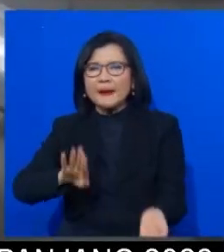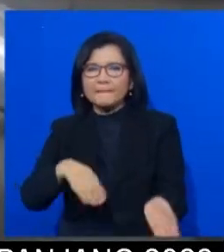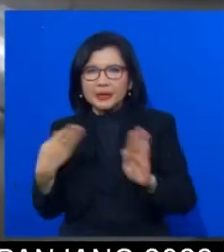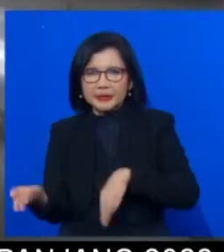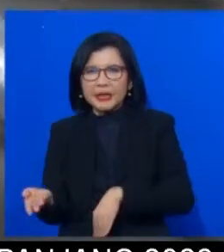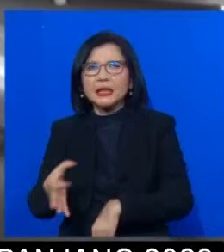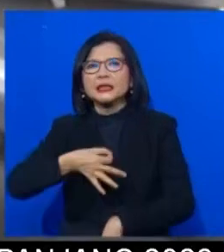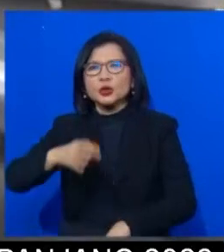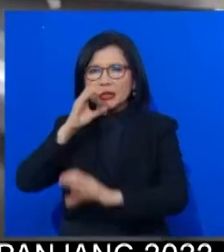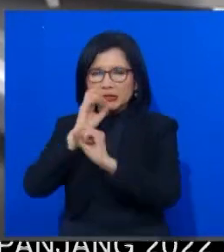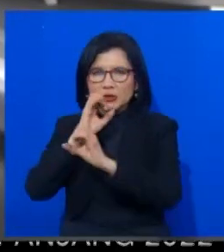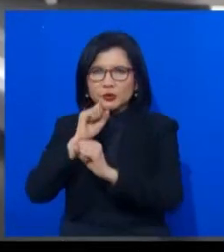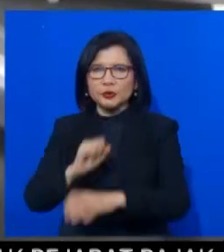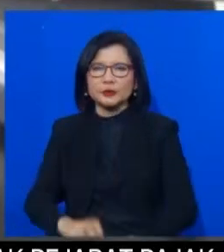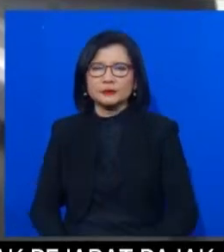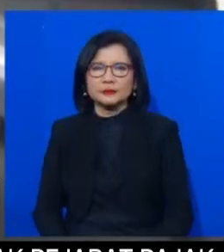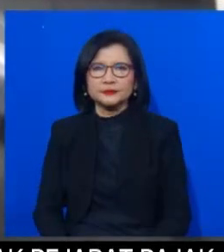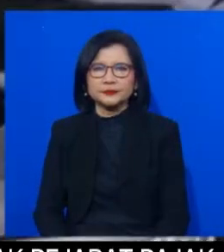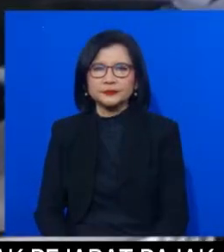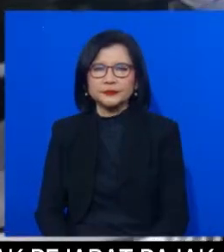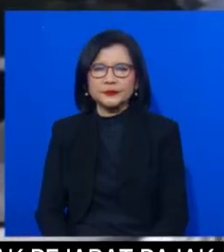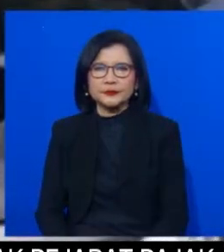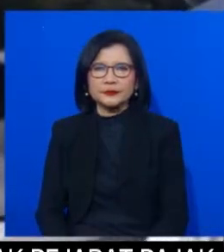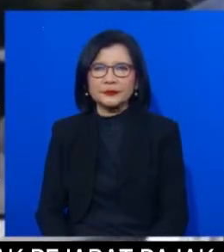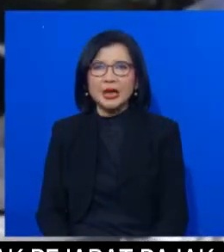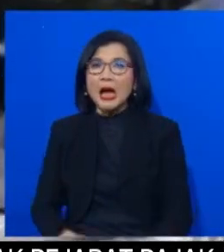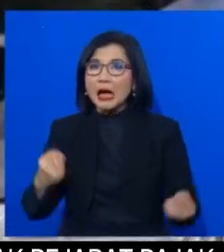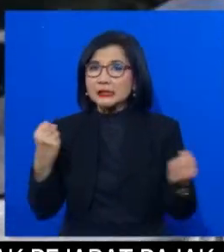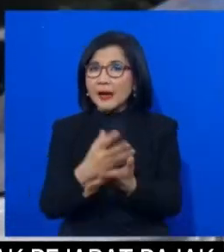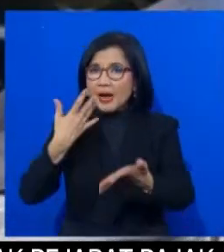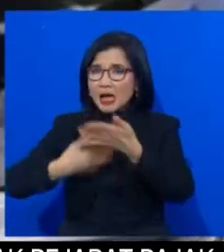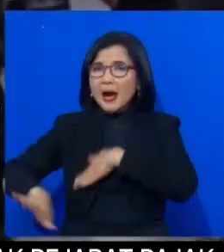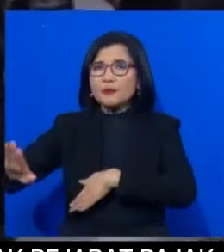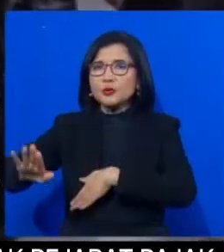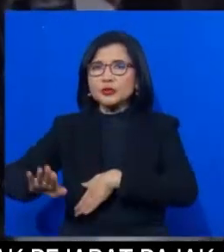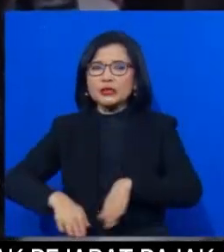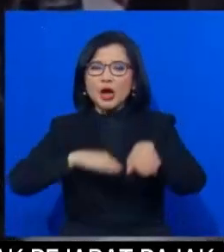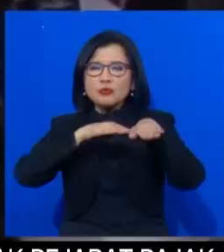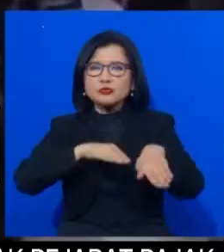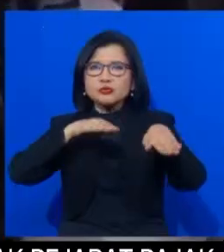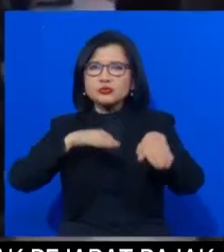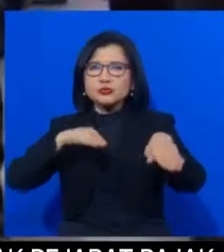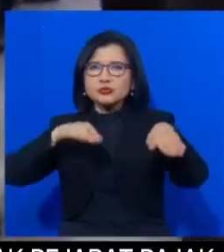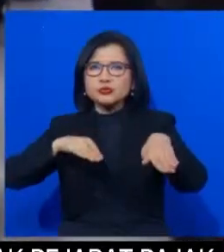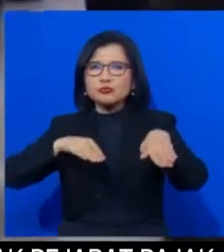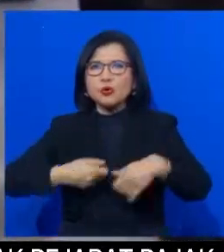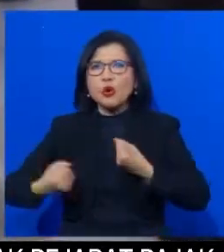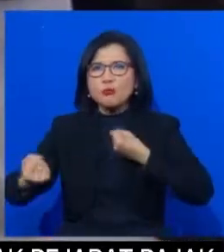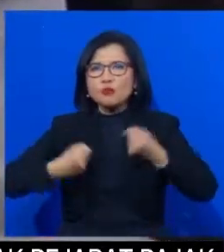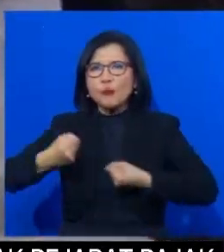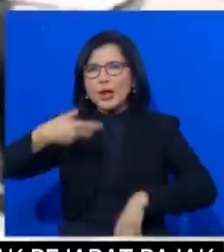Kencana Cianjur, Selvi Amalia Nureni. Tabrak lari terjadi di tengah iring-iringan kepolisian pada 20 Januari